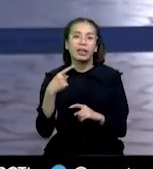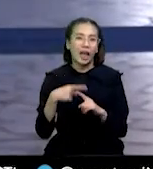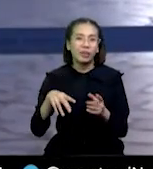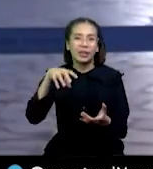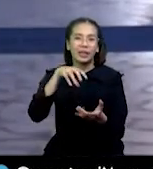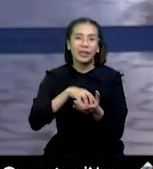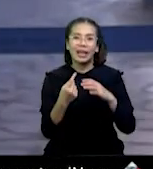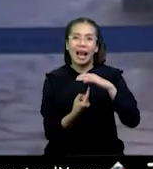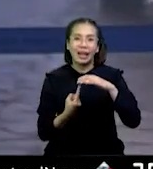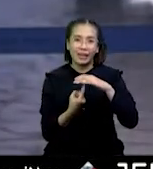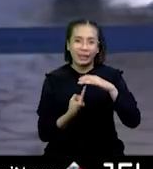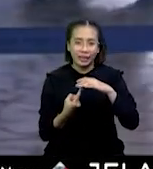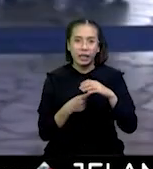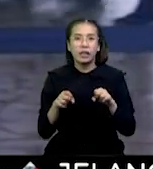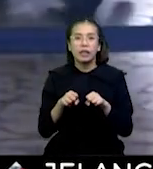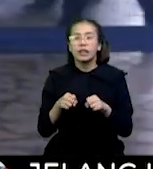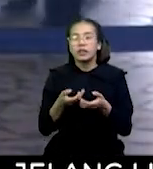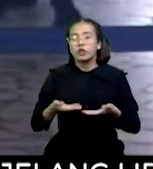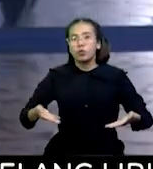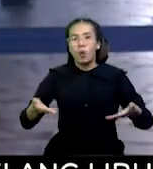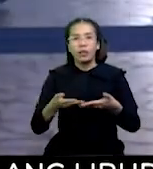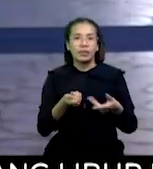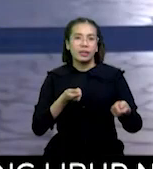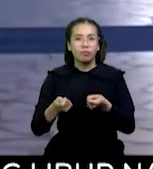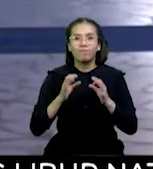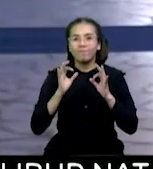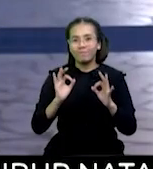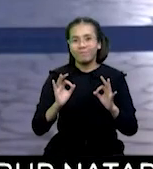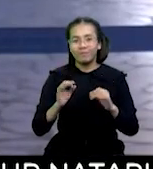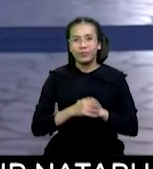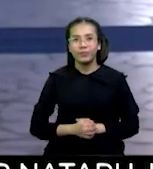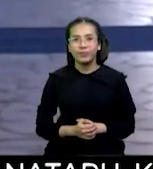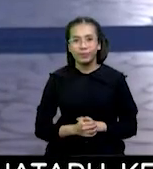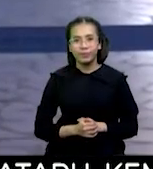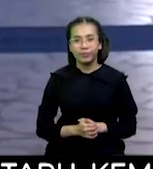Situasi masih akan tetap terkendali. Dari Tangerang, Banten, Nadia Raisa, Anugrah.